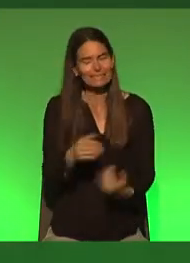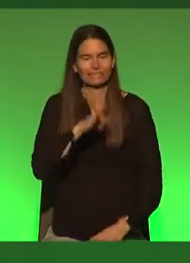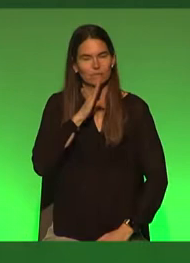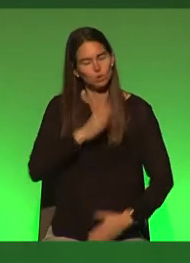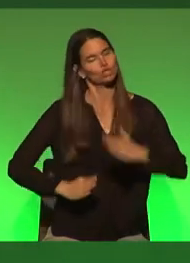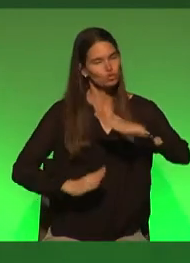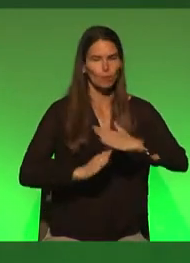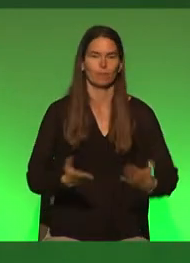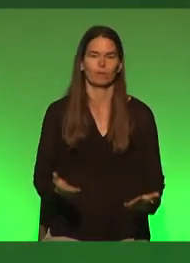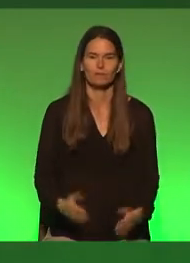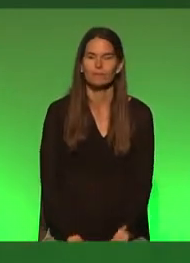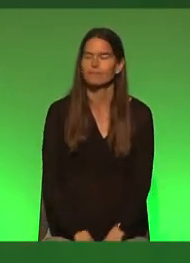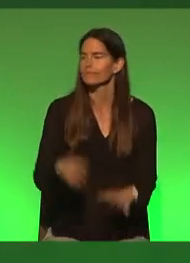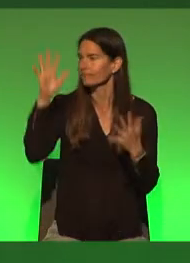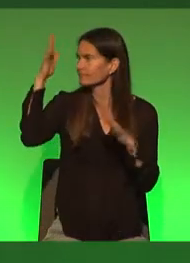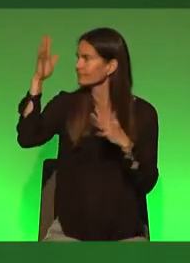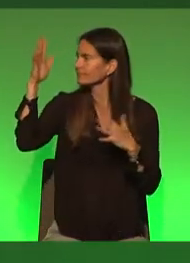mal.